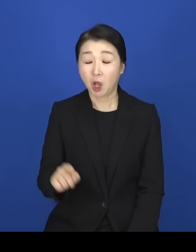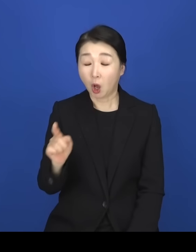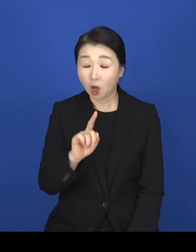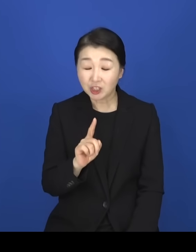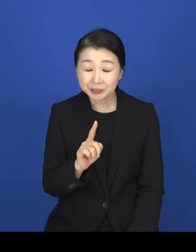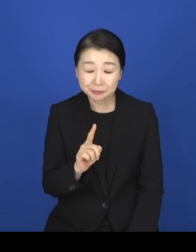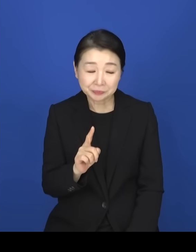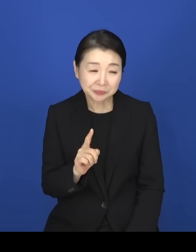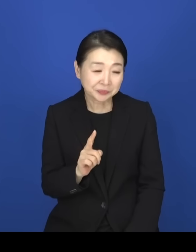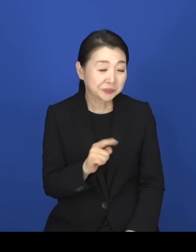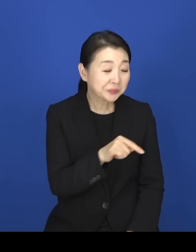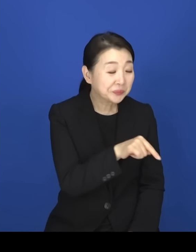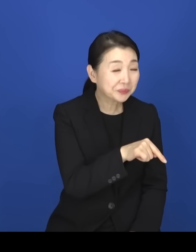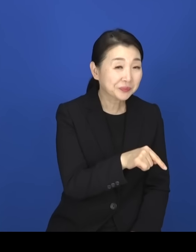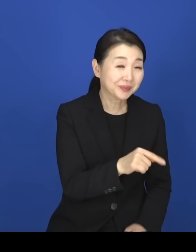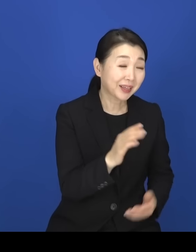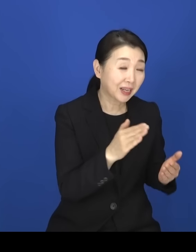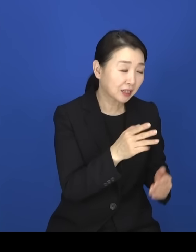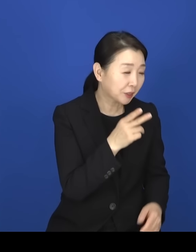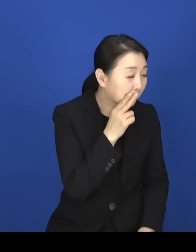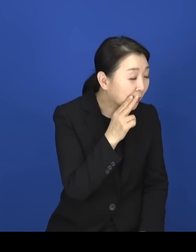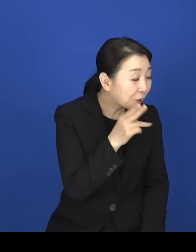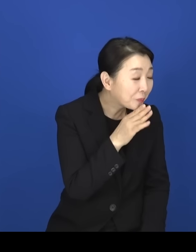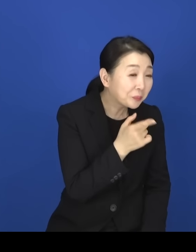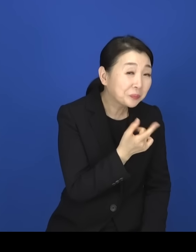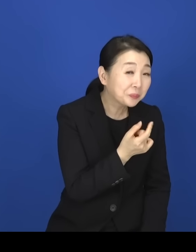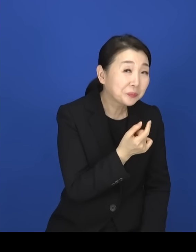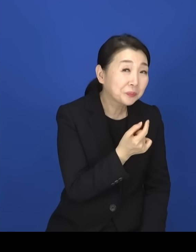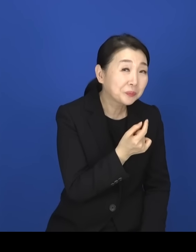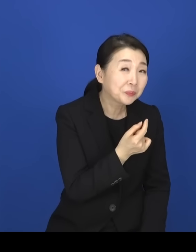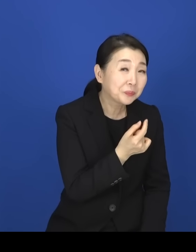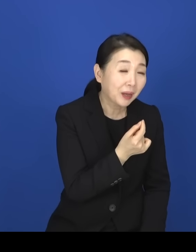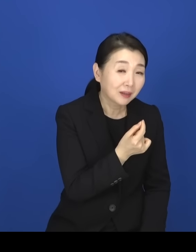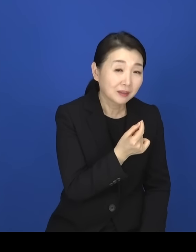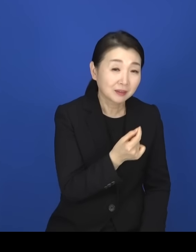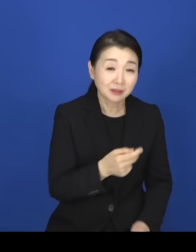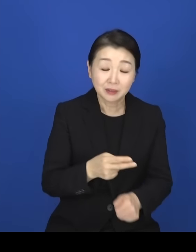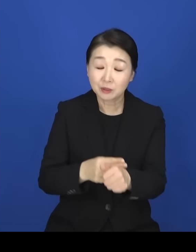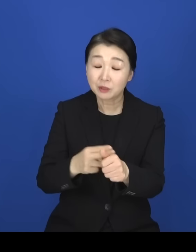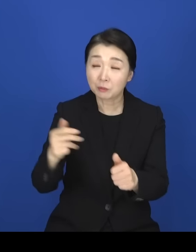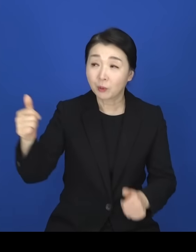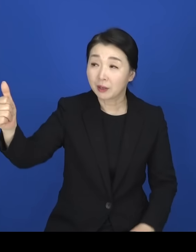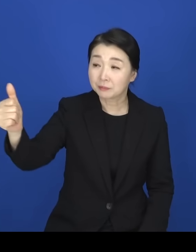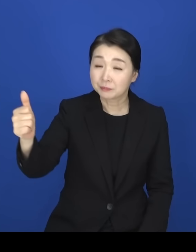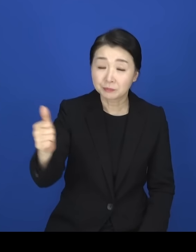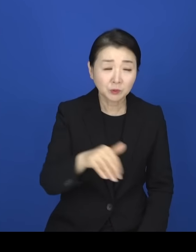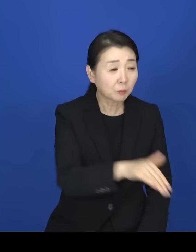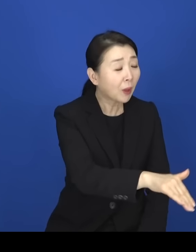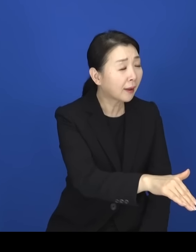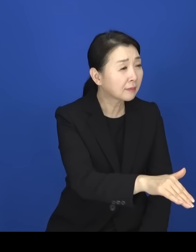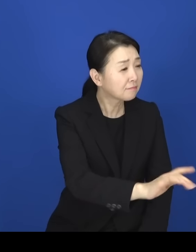구석에서 학생이에요. 이쪽에 학생이에요. 네. 담배를 이렇게 피고 있는데 선생님. 선생님이 이쪽에 와서 너 뭐 하는 거야?